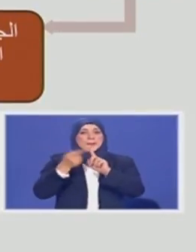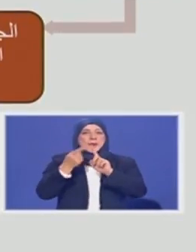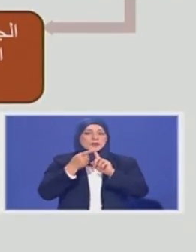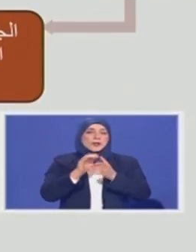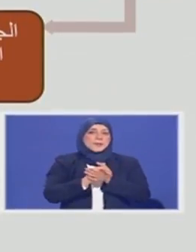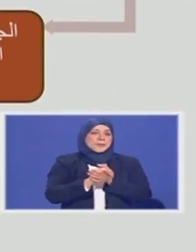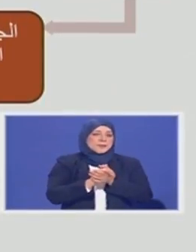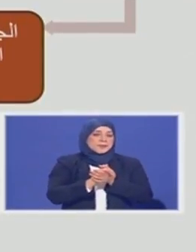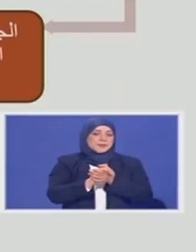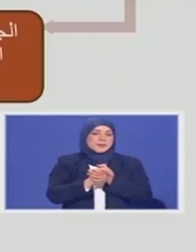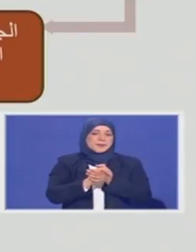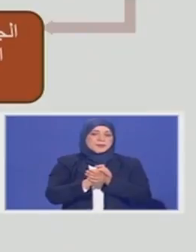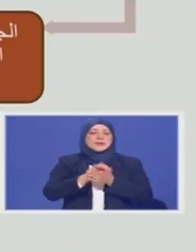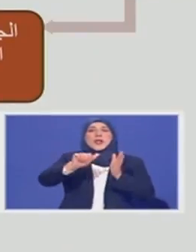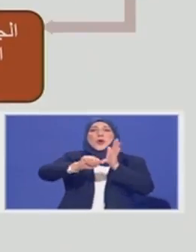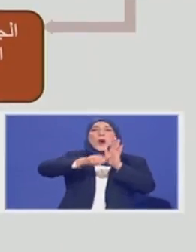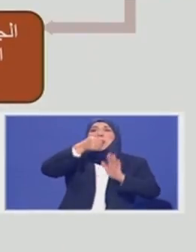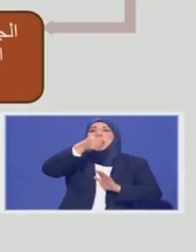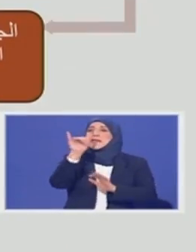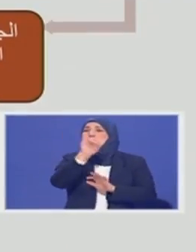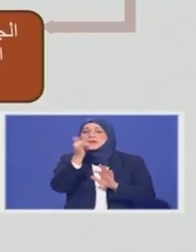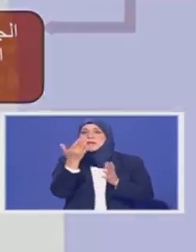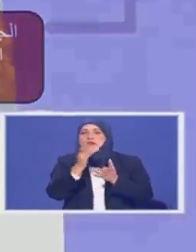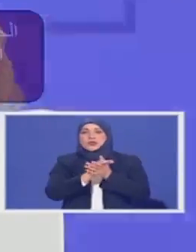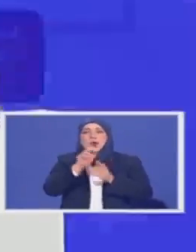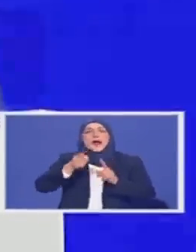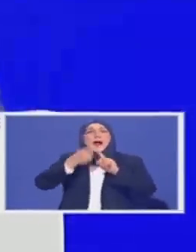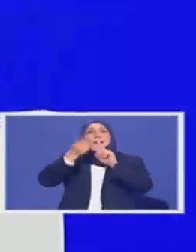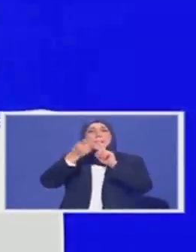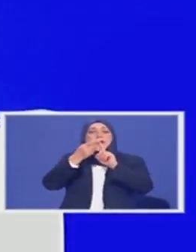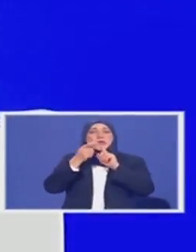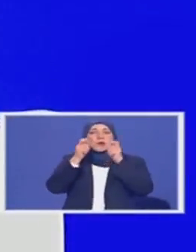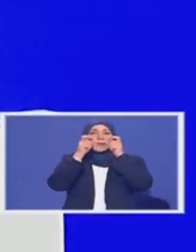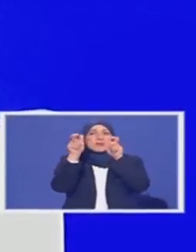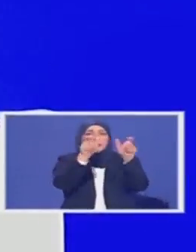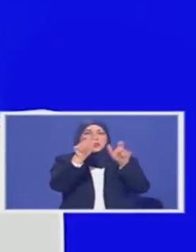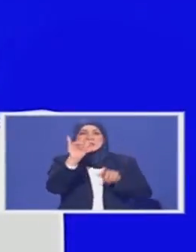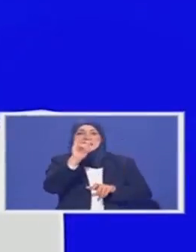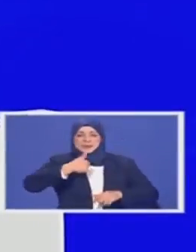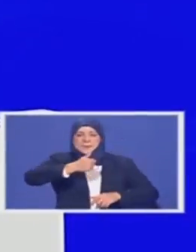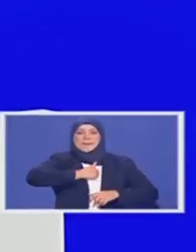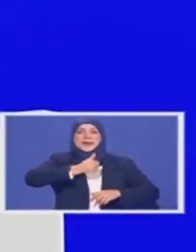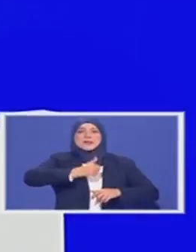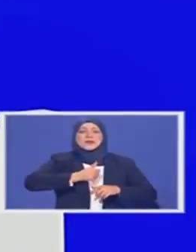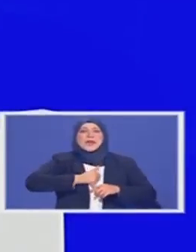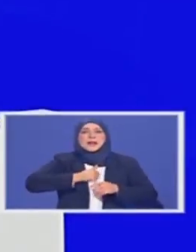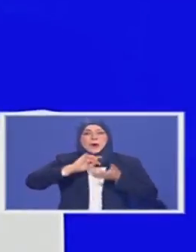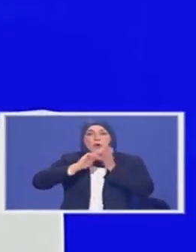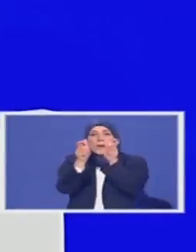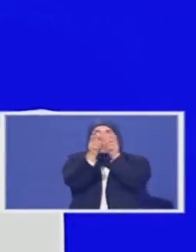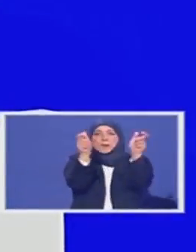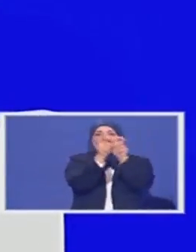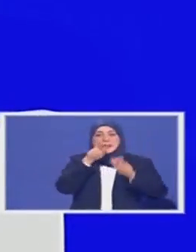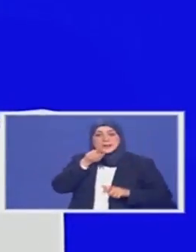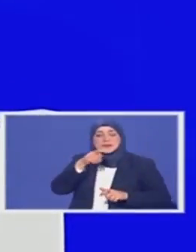مراقبه واولا خلينا نقول اهم حاجه في المراقبه هي المراقبه الذاتيه، المراقبه كل مؤسسه كل